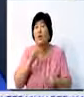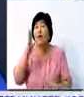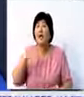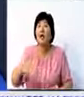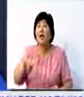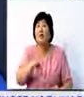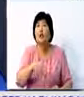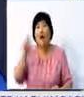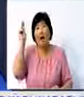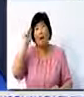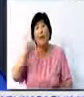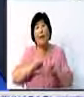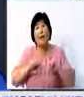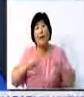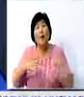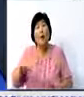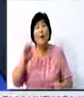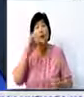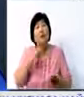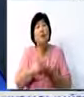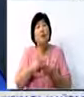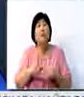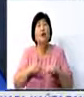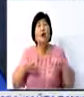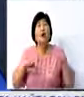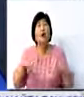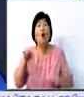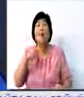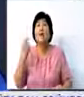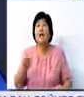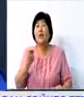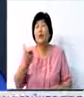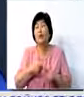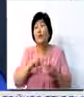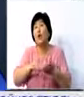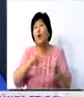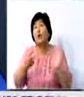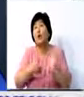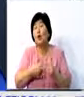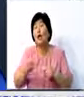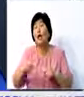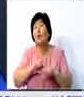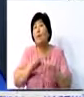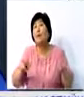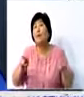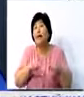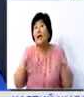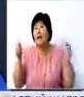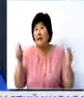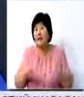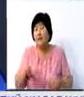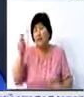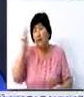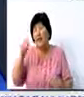білім комиссиясымен және осы облыстық бюджеттік комиссияларым, облыстық экономика және бюджеттік жоспарлау басқармаларымен және тиісті мынау